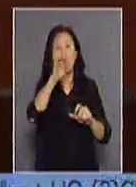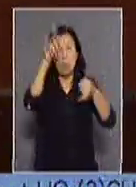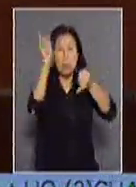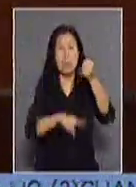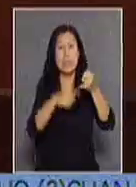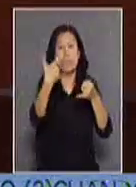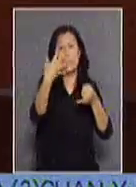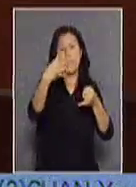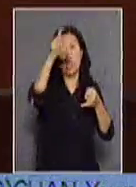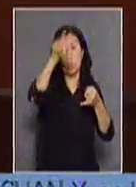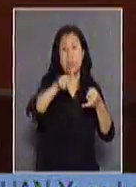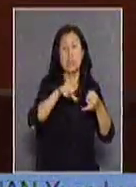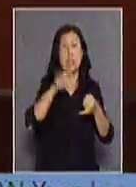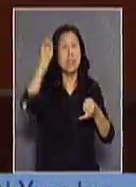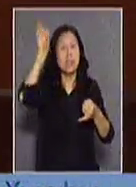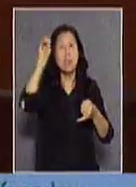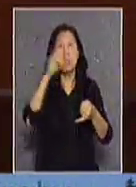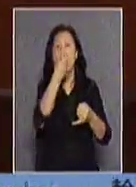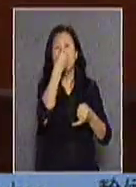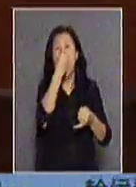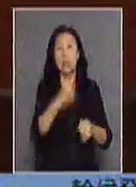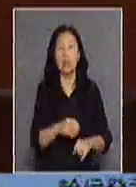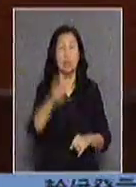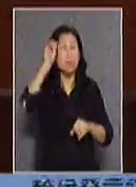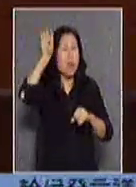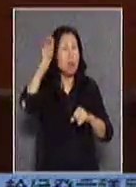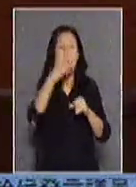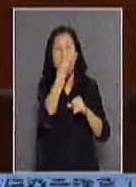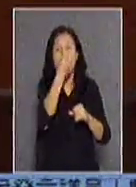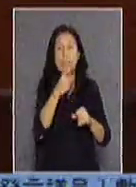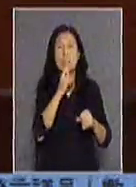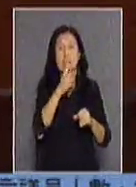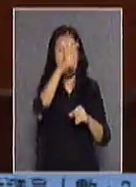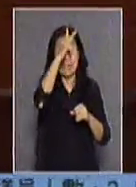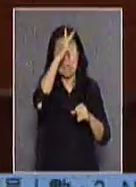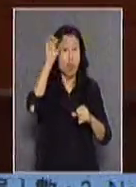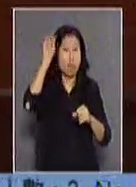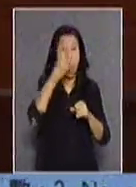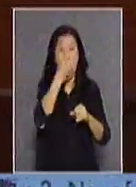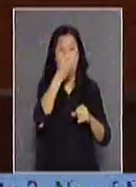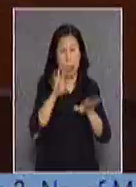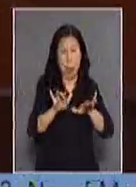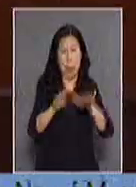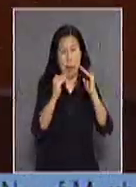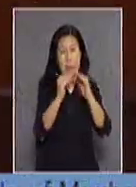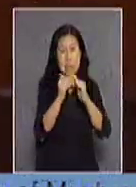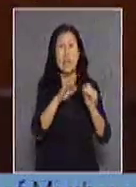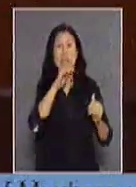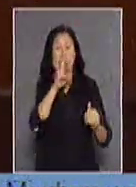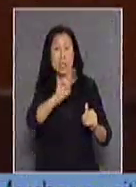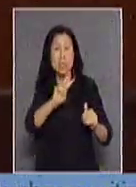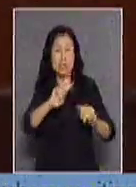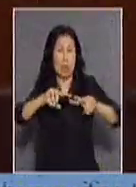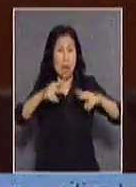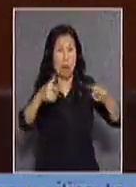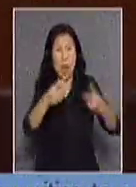大字，創意香港。特區政府以為設立了創意香港辦公室就等於發展了香港的